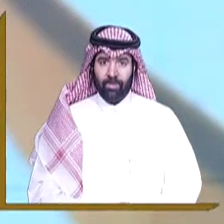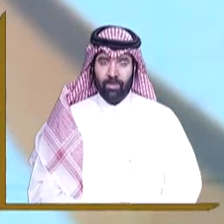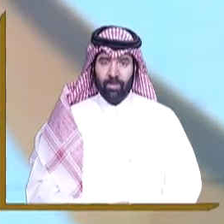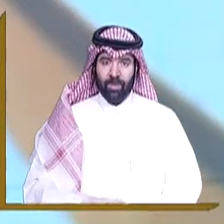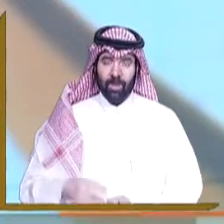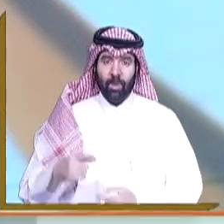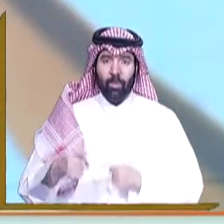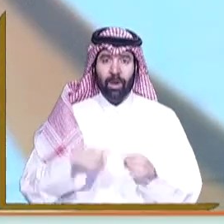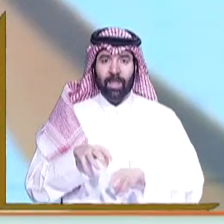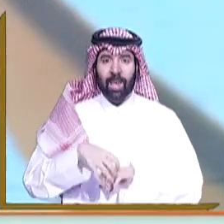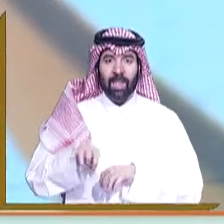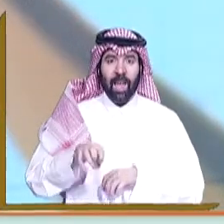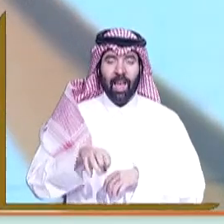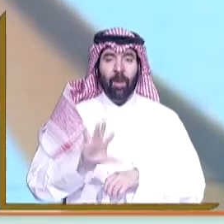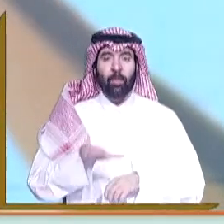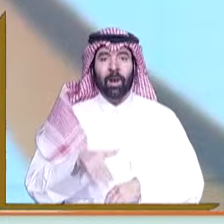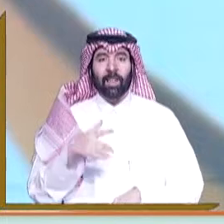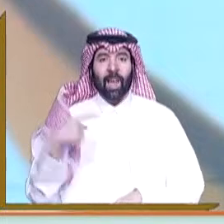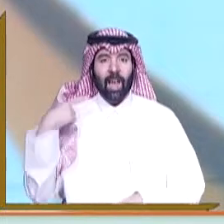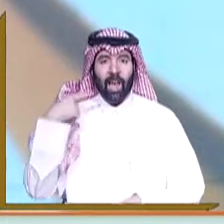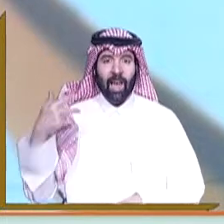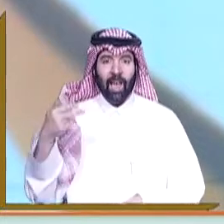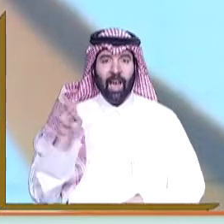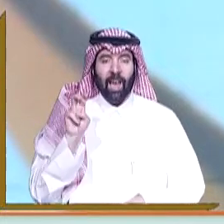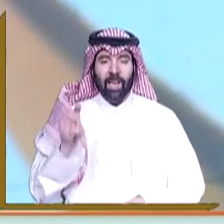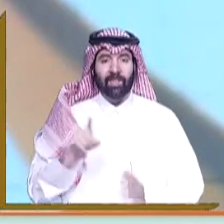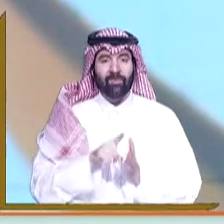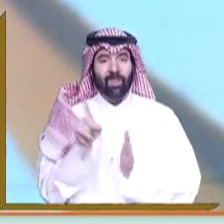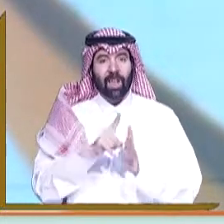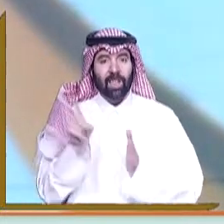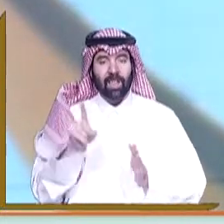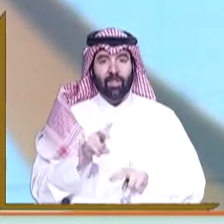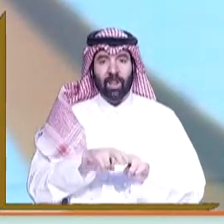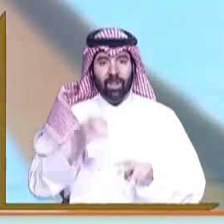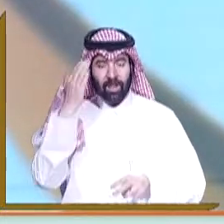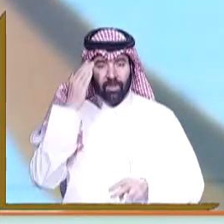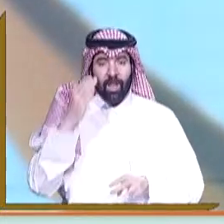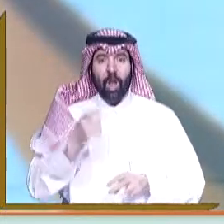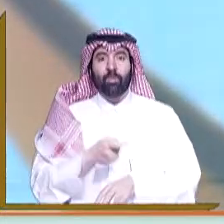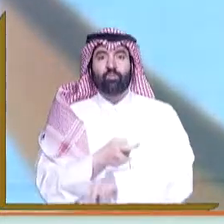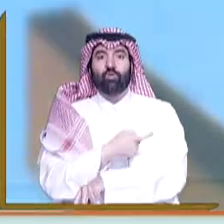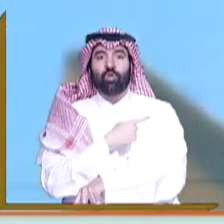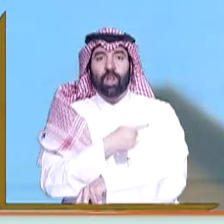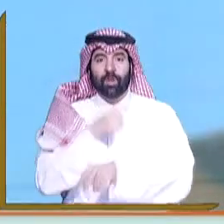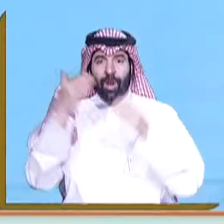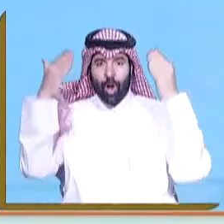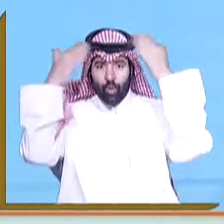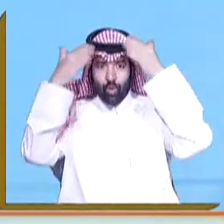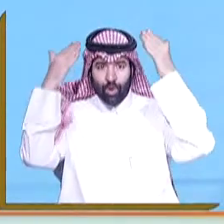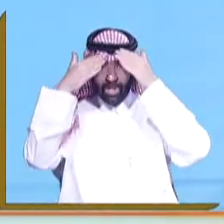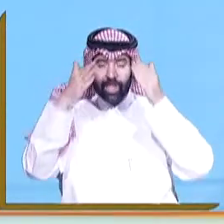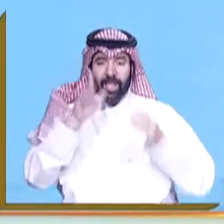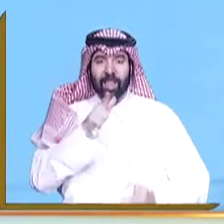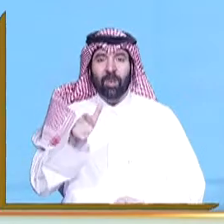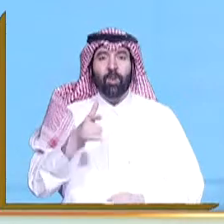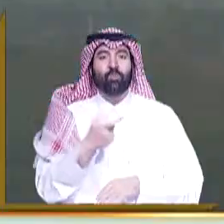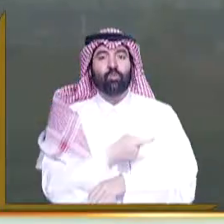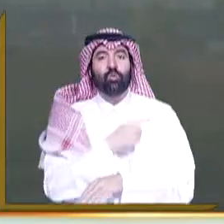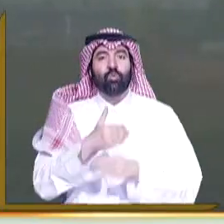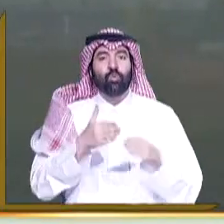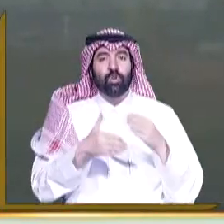وإلى قطاع غزة، حيث قصفت قوات الاحتلال الإسرائيلية المستشفى الأندونيسي، مما أسفر عن سقوط عدد من القتلى